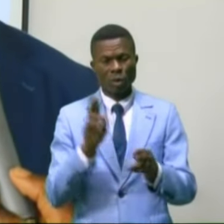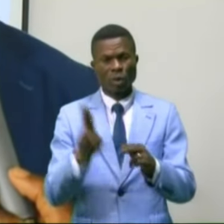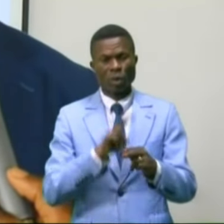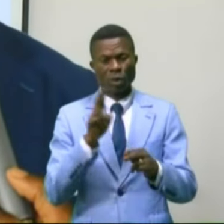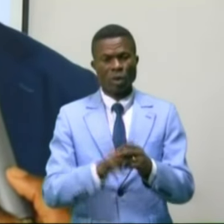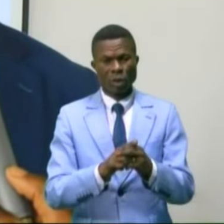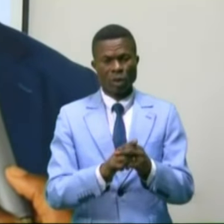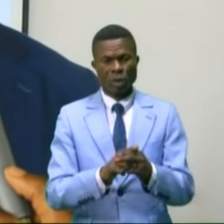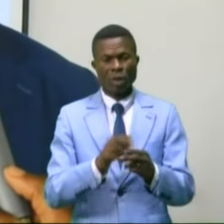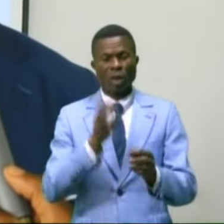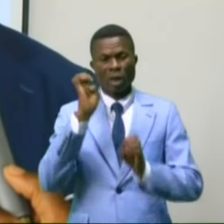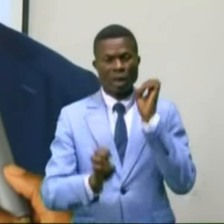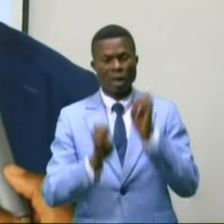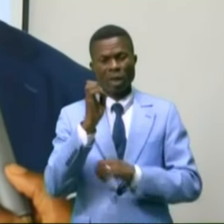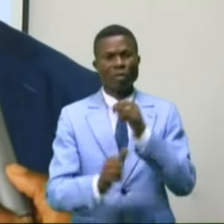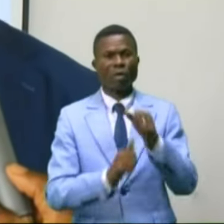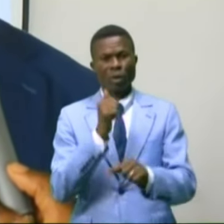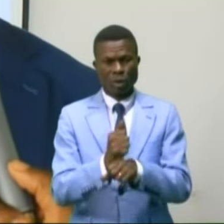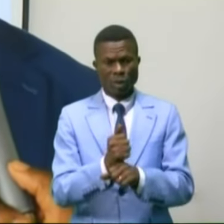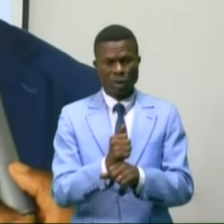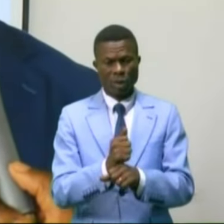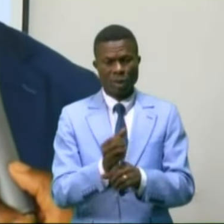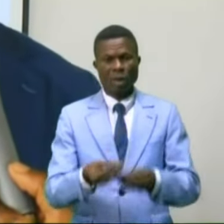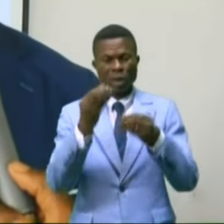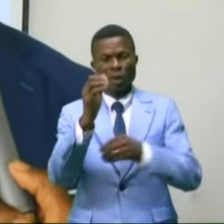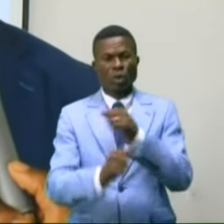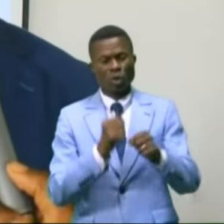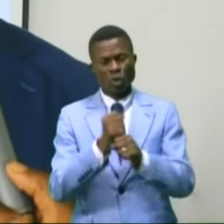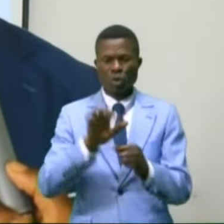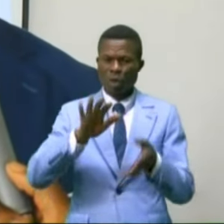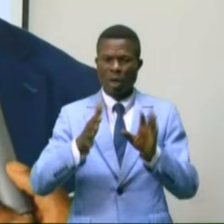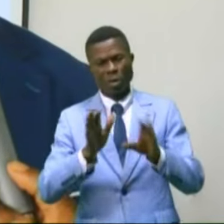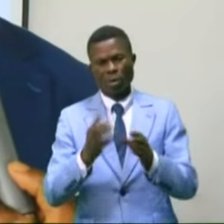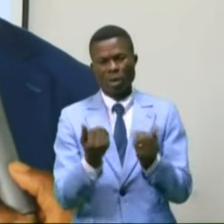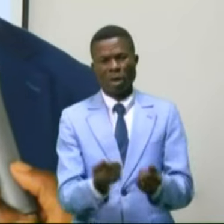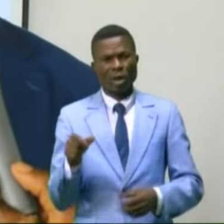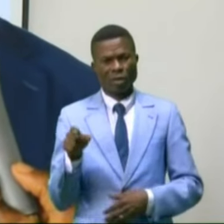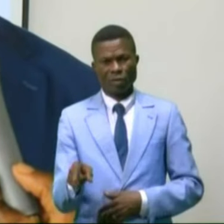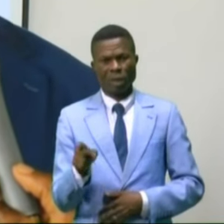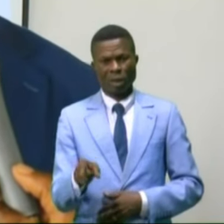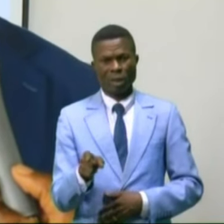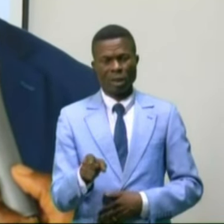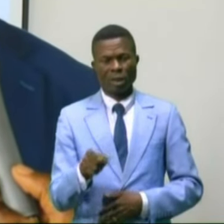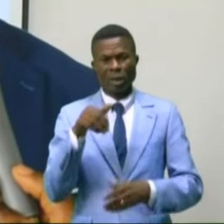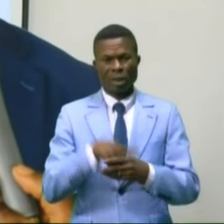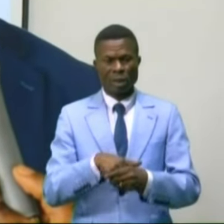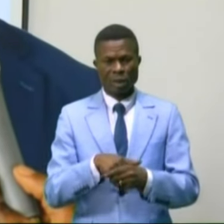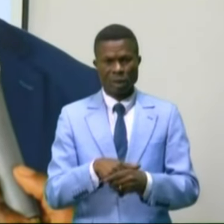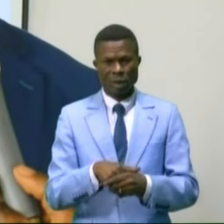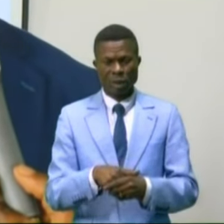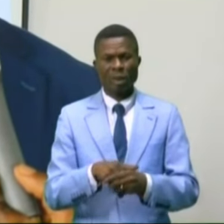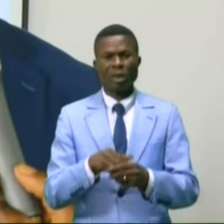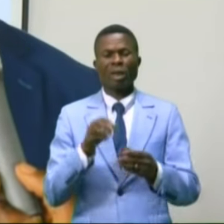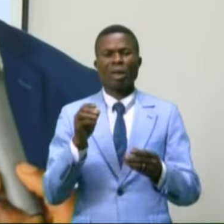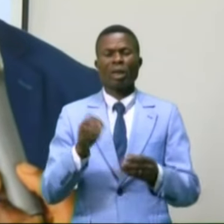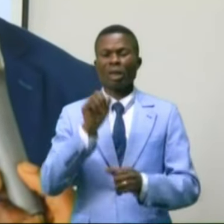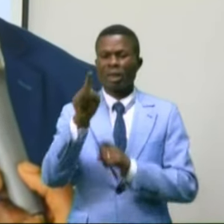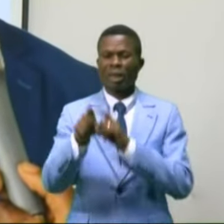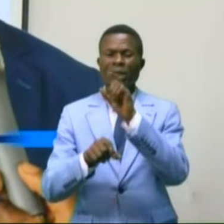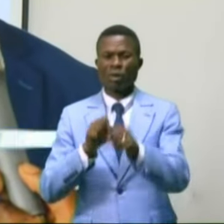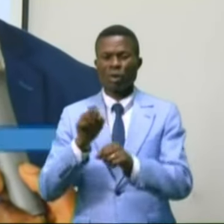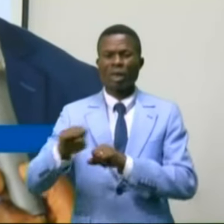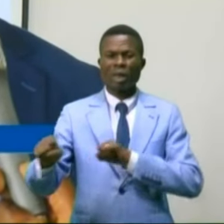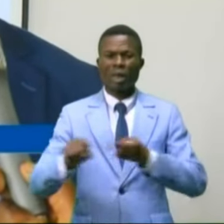l'approche évaluation d'âge pour donner un âge à proximatif à cet enfant à travers des approches des interrogatoires des